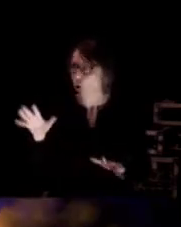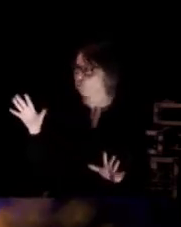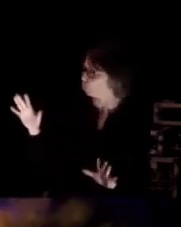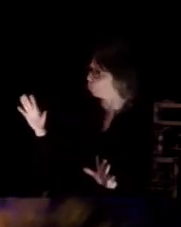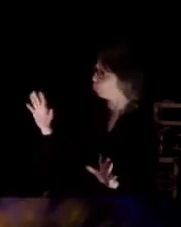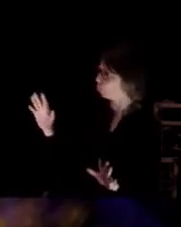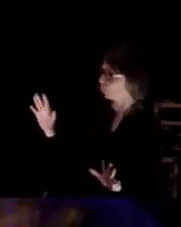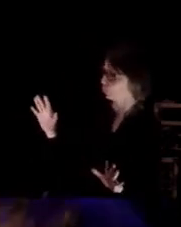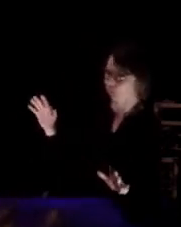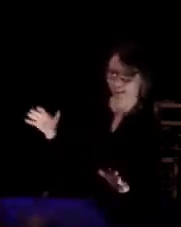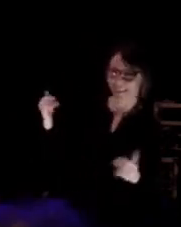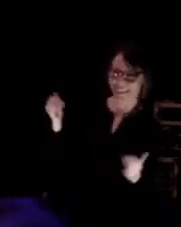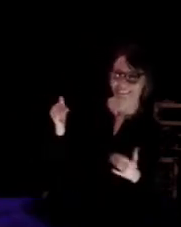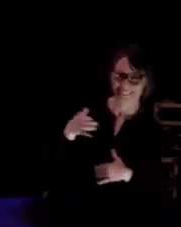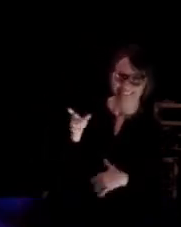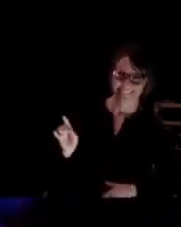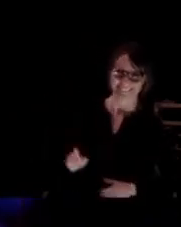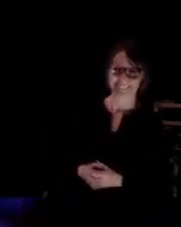sted.